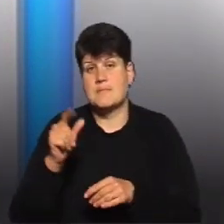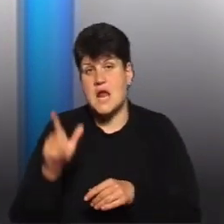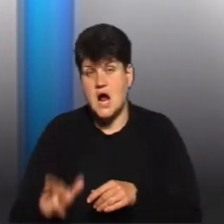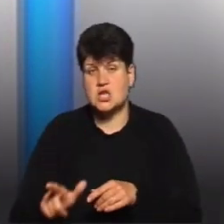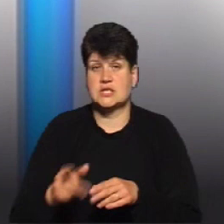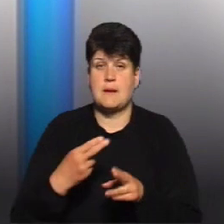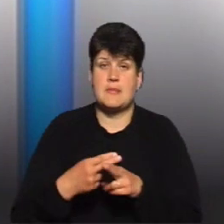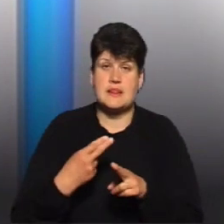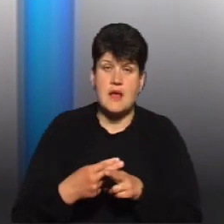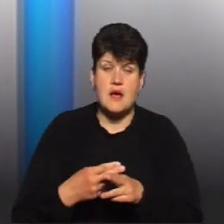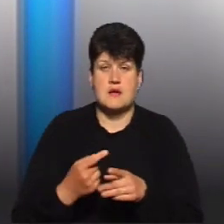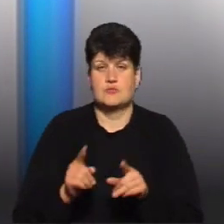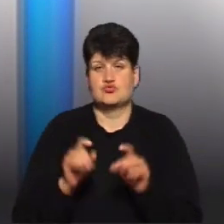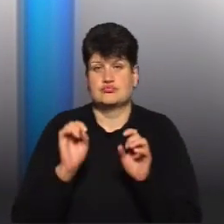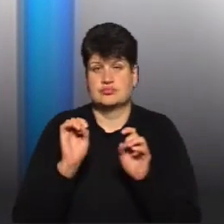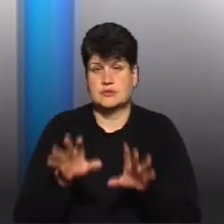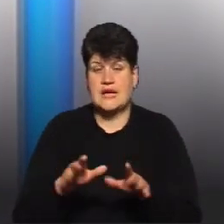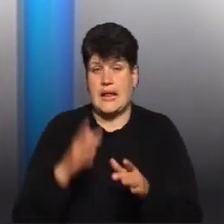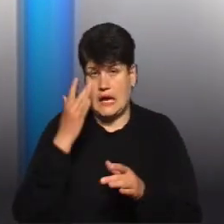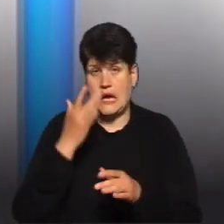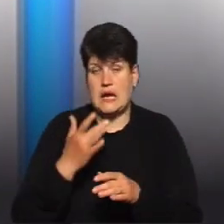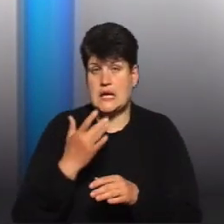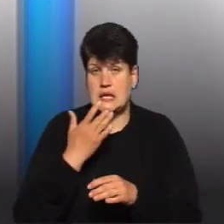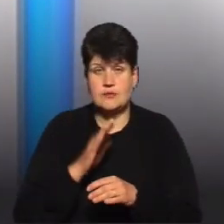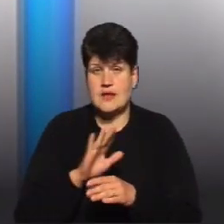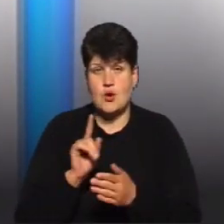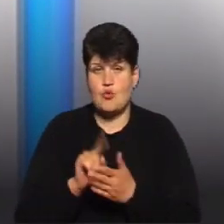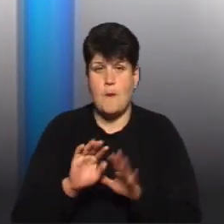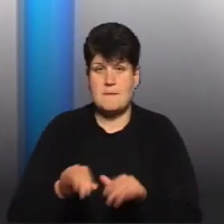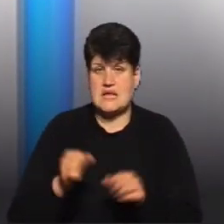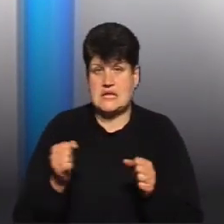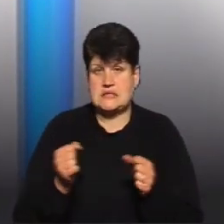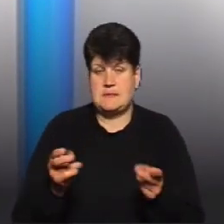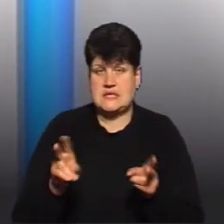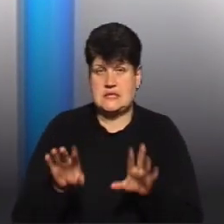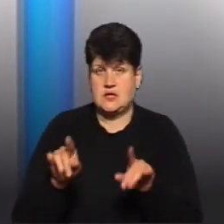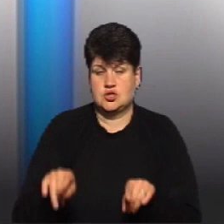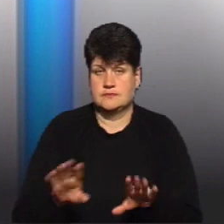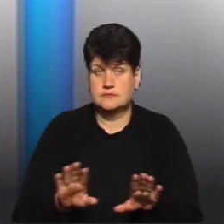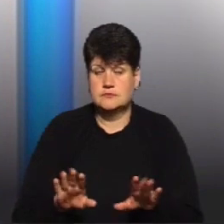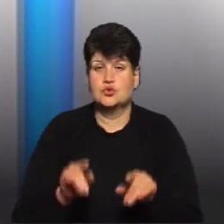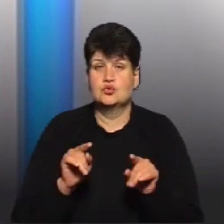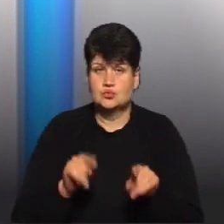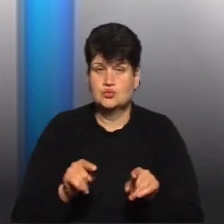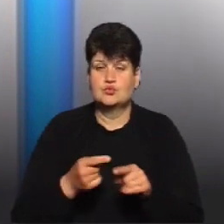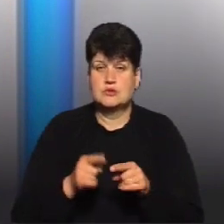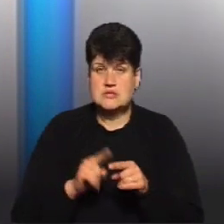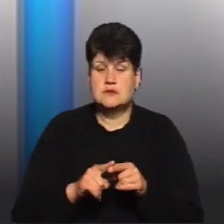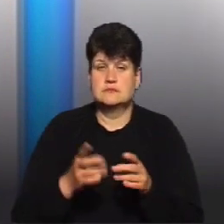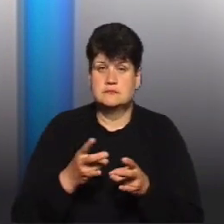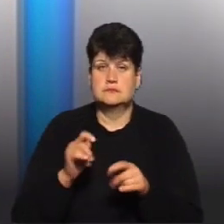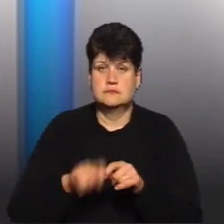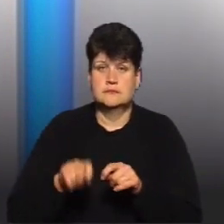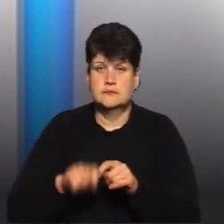відпочиваючи навіть і влітку, тобто не обов'язково, щоб після зими воно залишалося на водоймах. Тому такі акваторії потрібно обстежувати